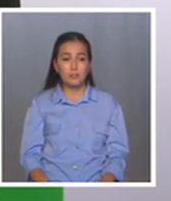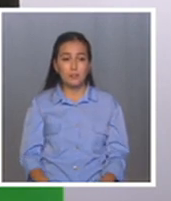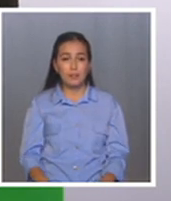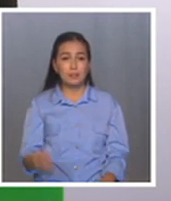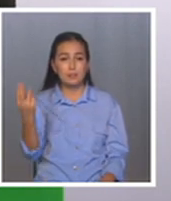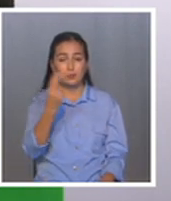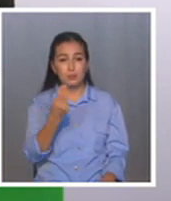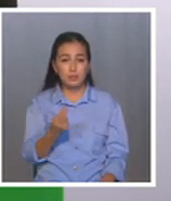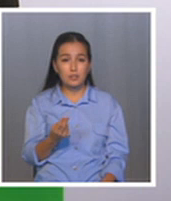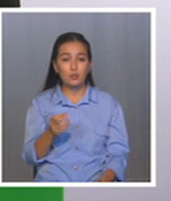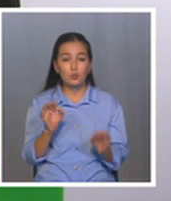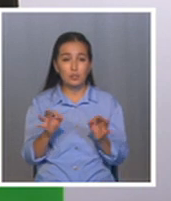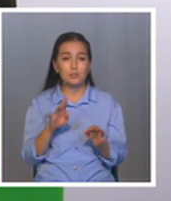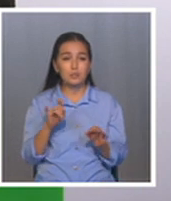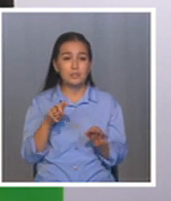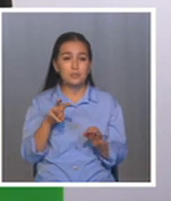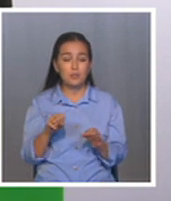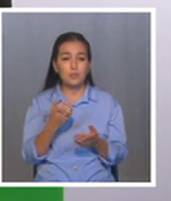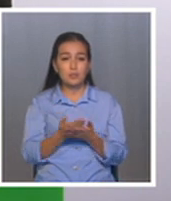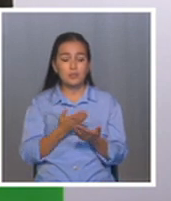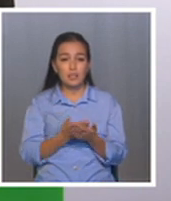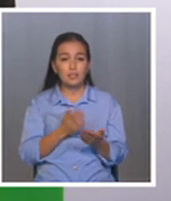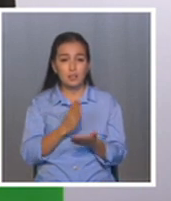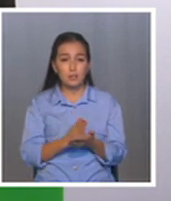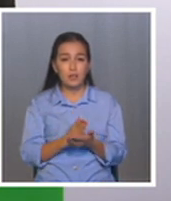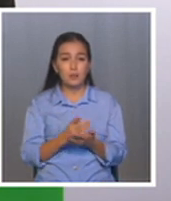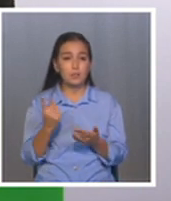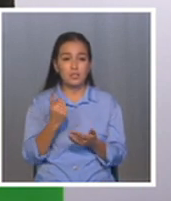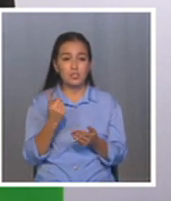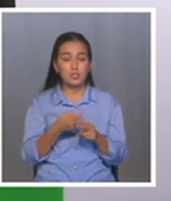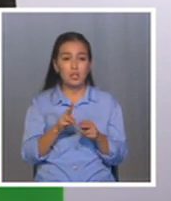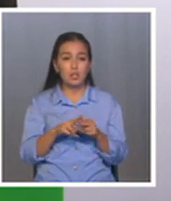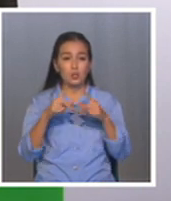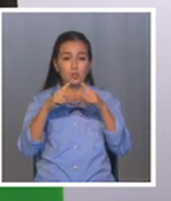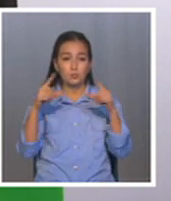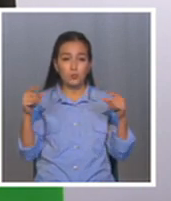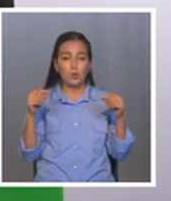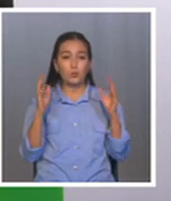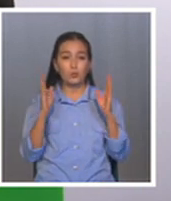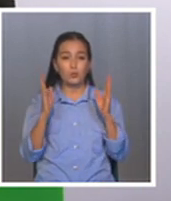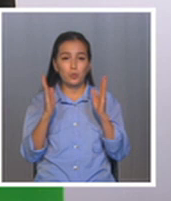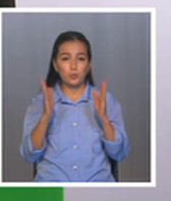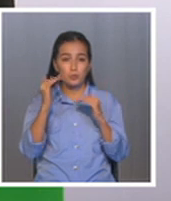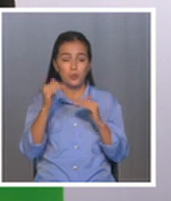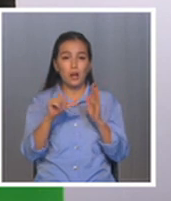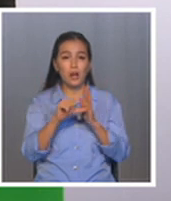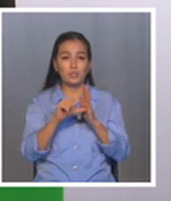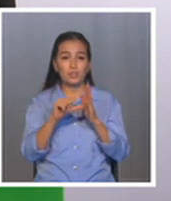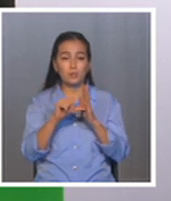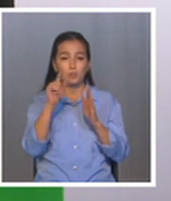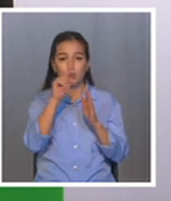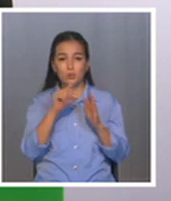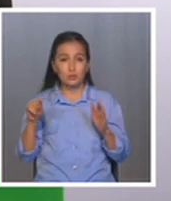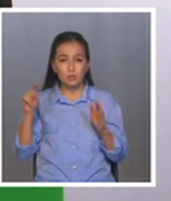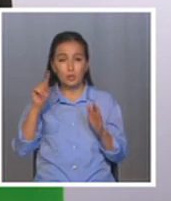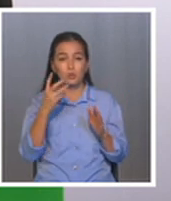Суретте дұрыс призманың мысалдары берілген. Бірінші 3 бұрышты, 4 бұрышты және 6 бұрышты. 3